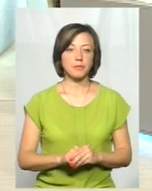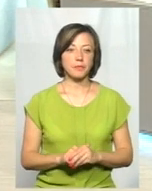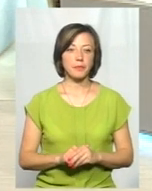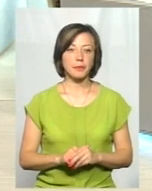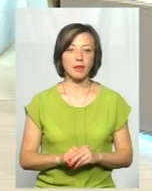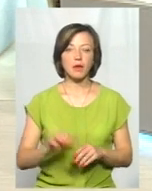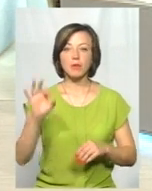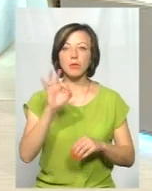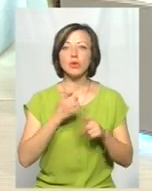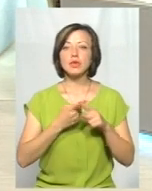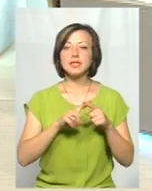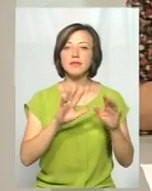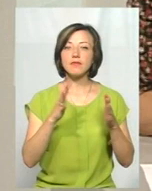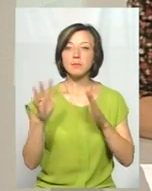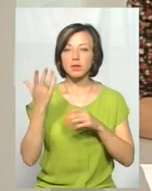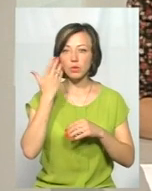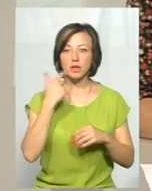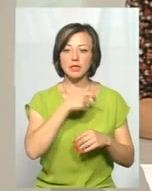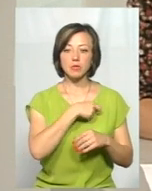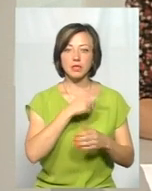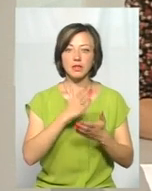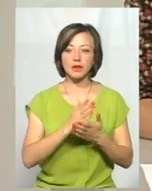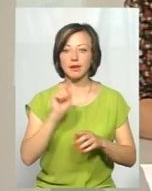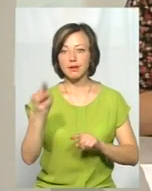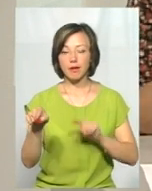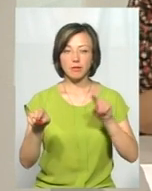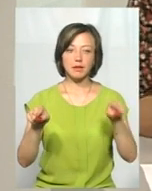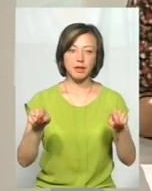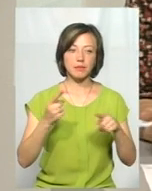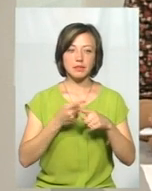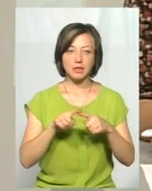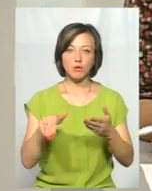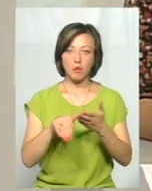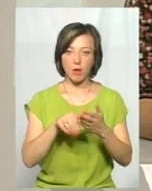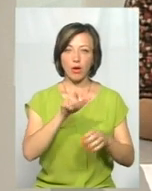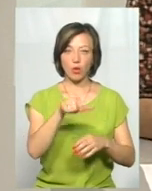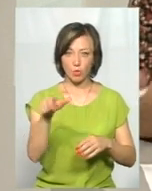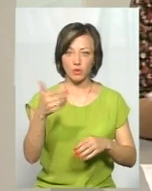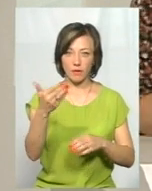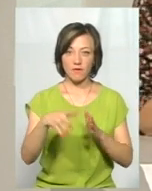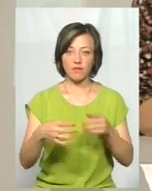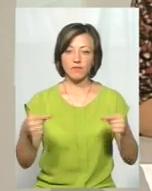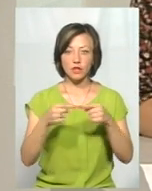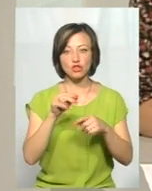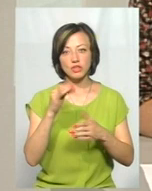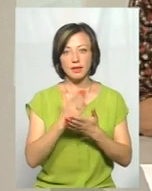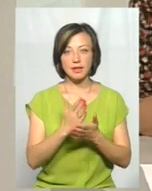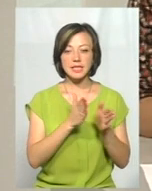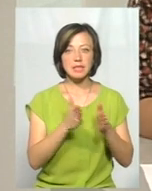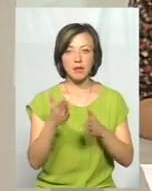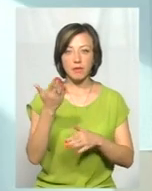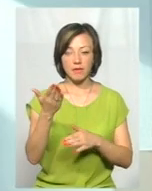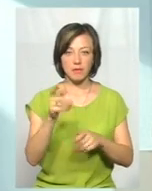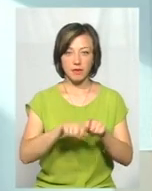щодо оцих випадків, коли депутат знаходиться і там, це допомагають виборці вам визначити? Чи у вас є якась система, якою